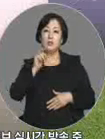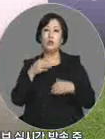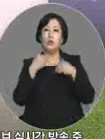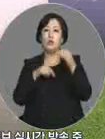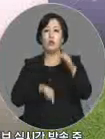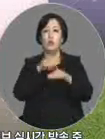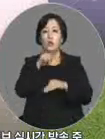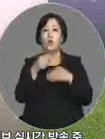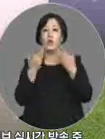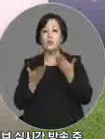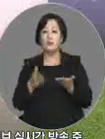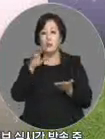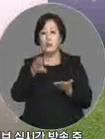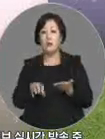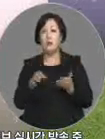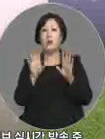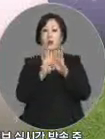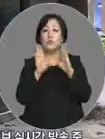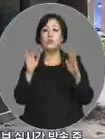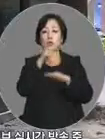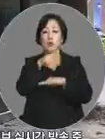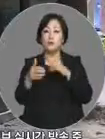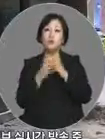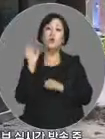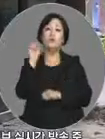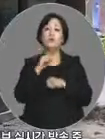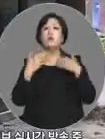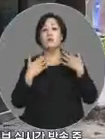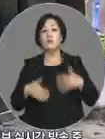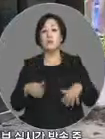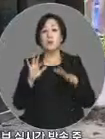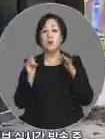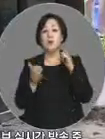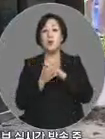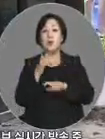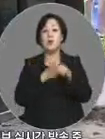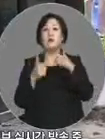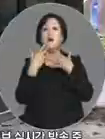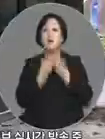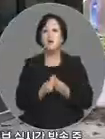한 곳이 문을 열 예정이어서 운전에 지친 이동 노동자들의